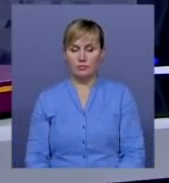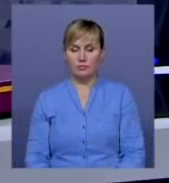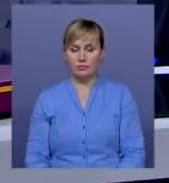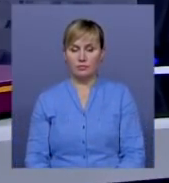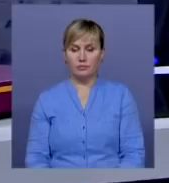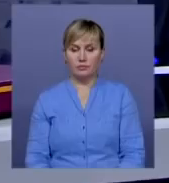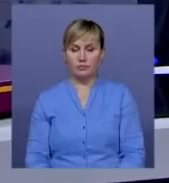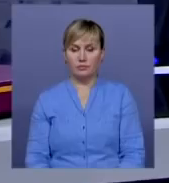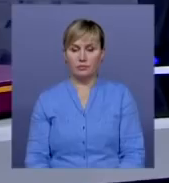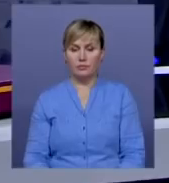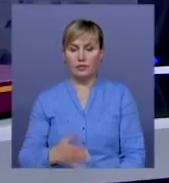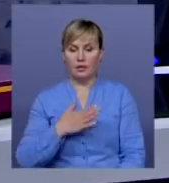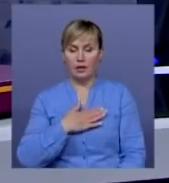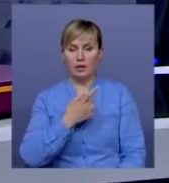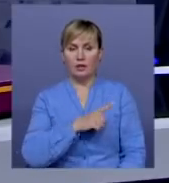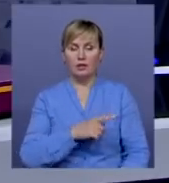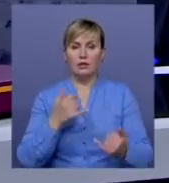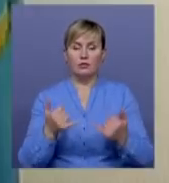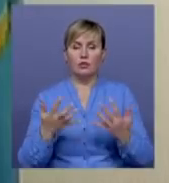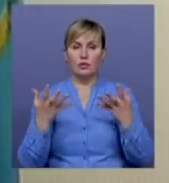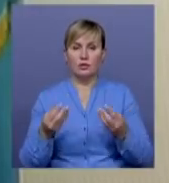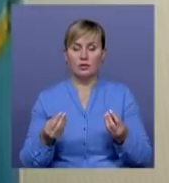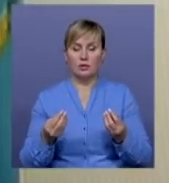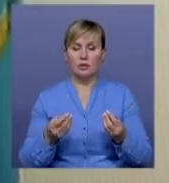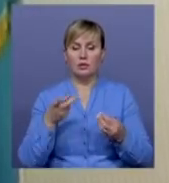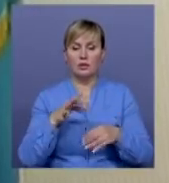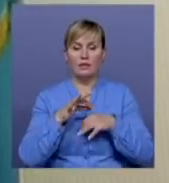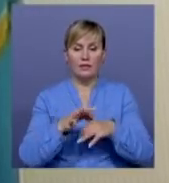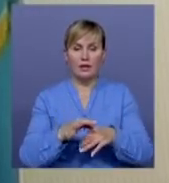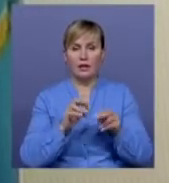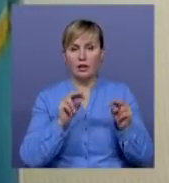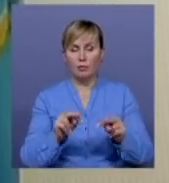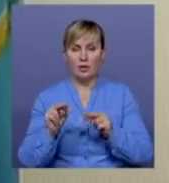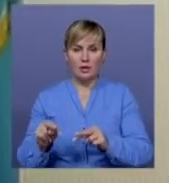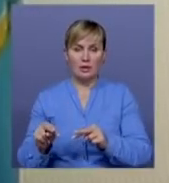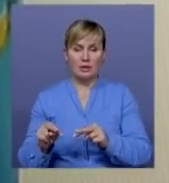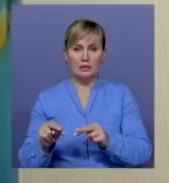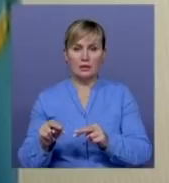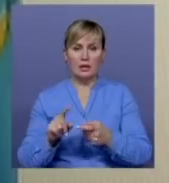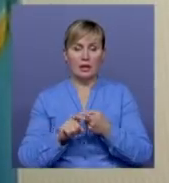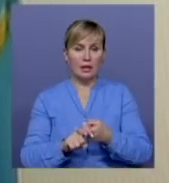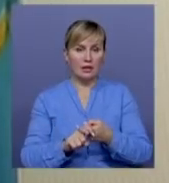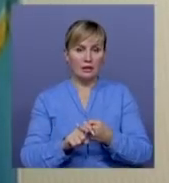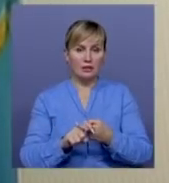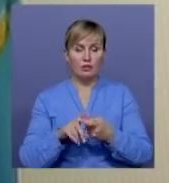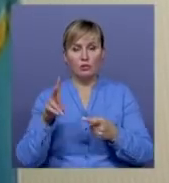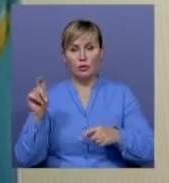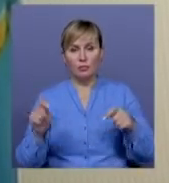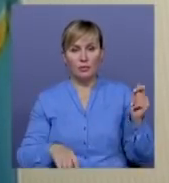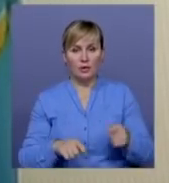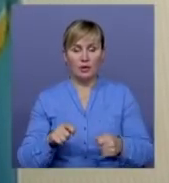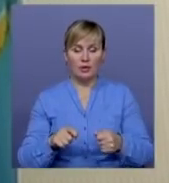В нашей клинике на сегодняшний день для ведения наблюдения за карантинированными гостями